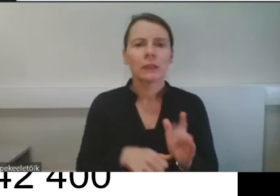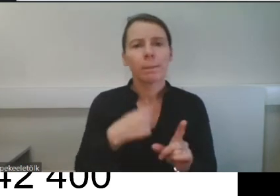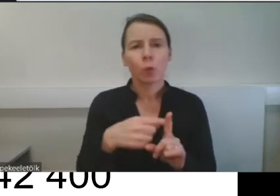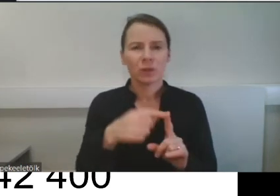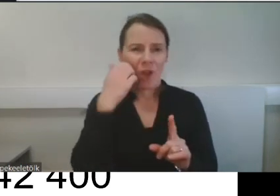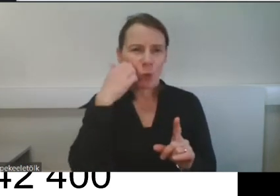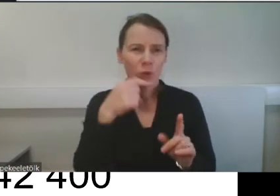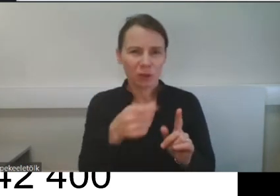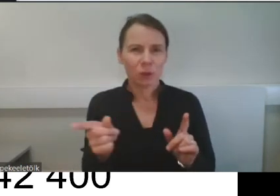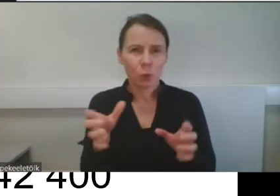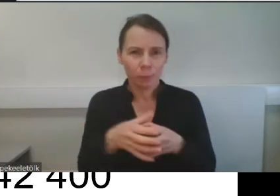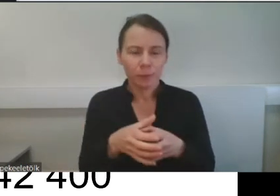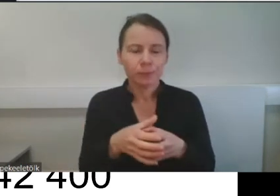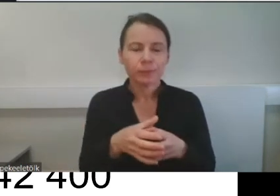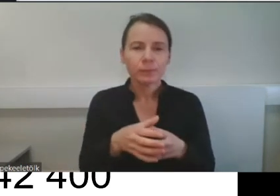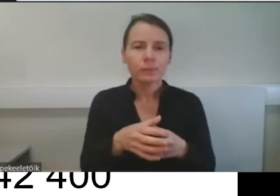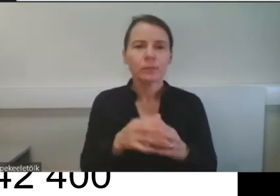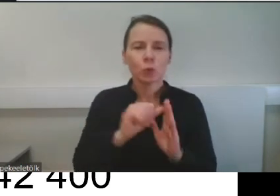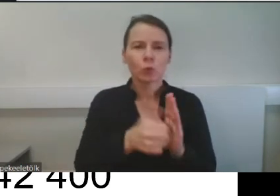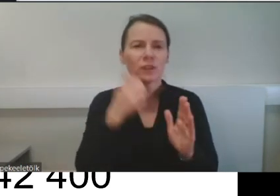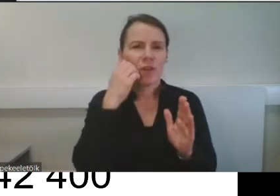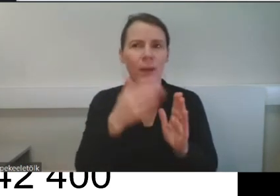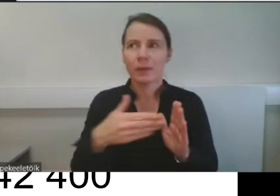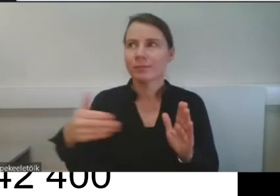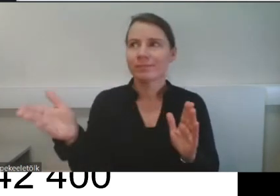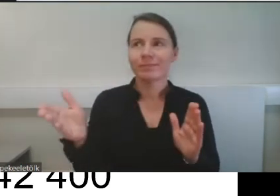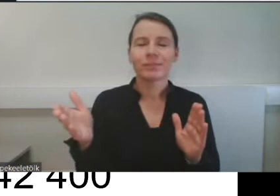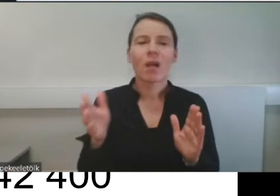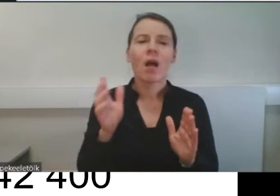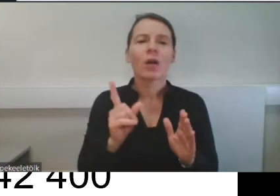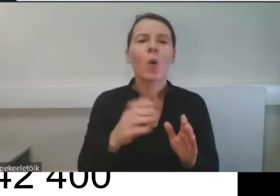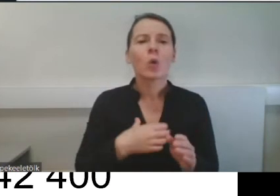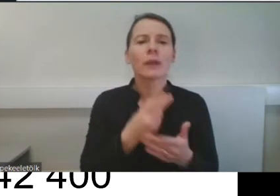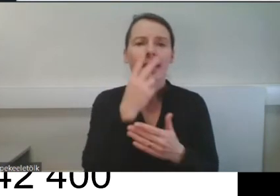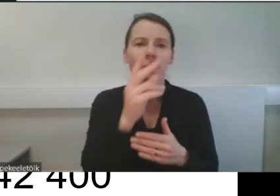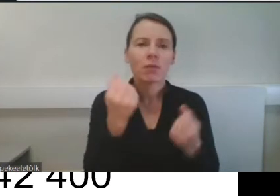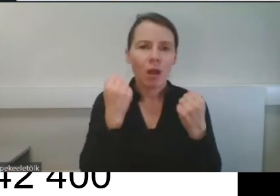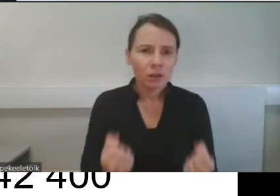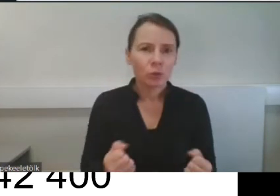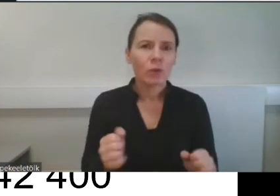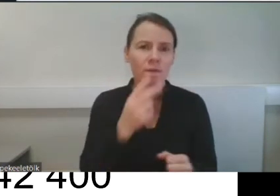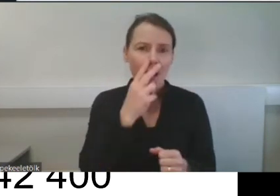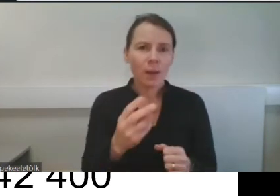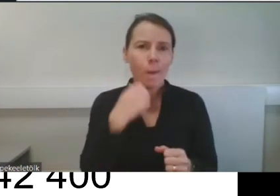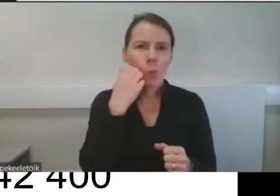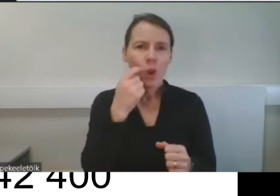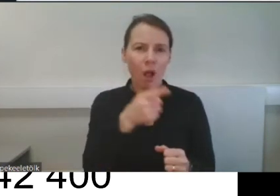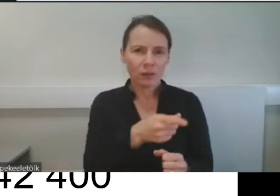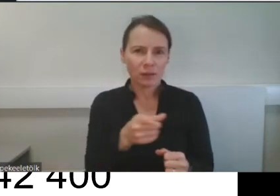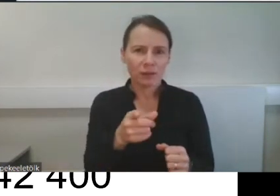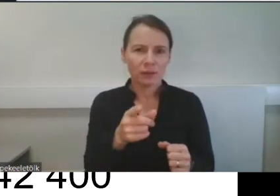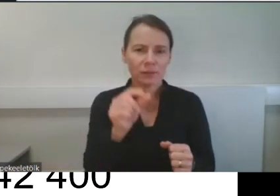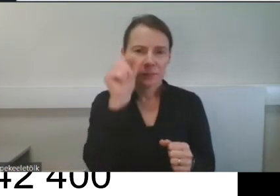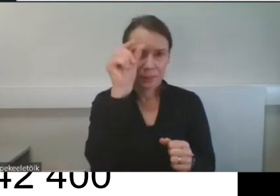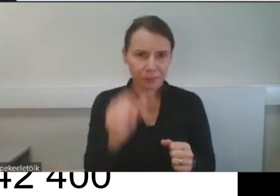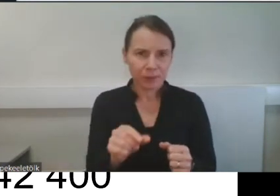piiratud, kuid mitte oluliselt. Et need on siis need tegevuspiiranguga inimesed. Ma panin siia ka valimiselised keskväärtused,